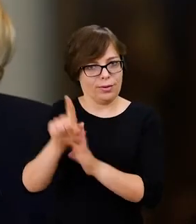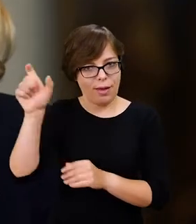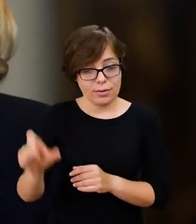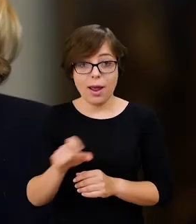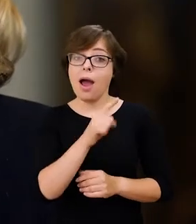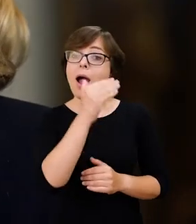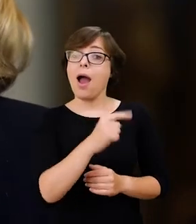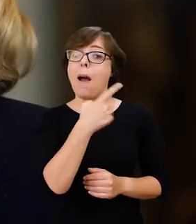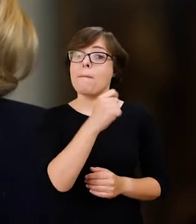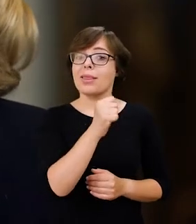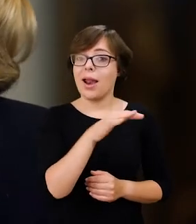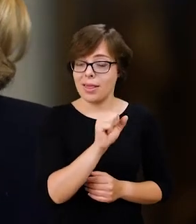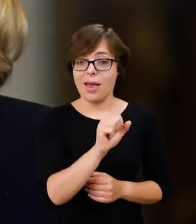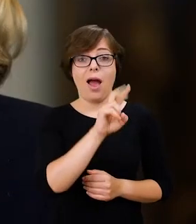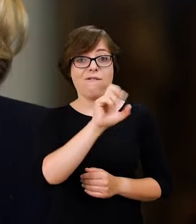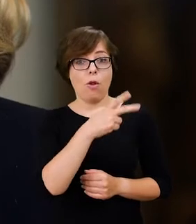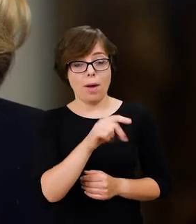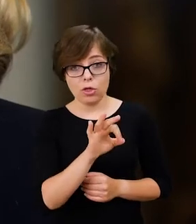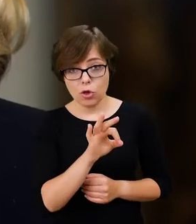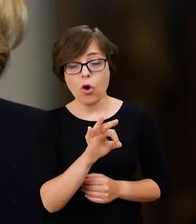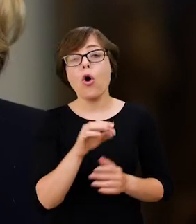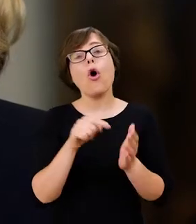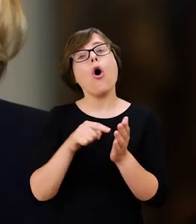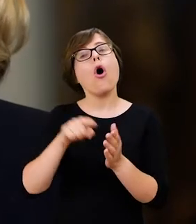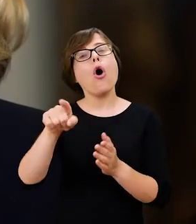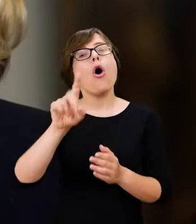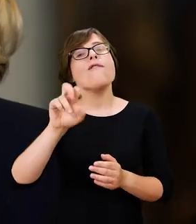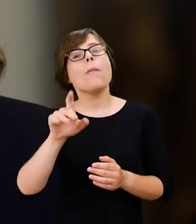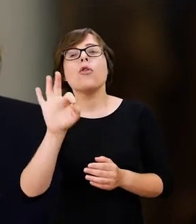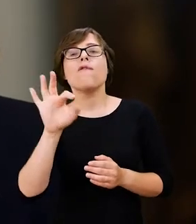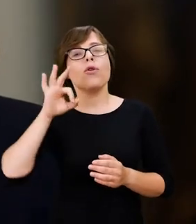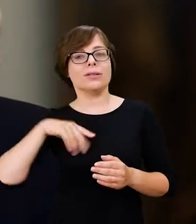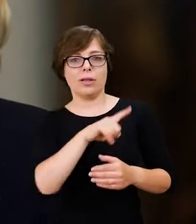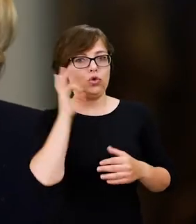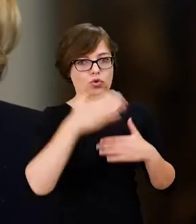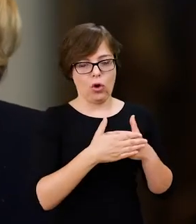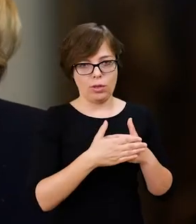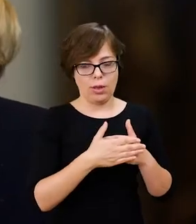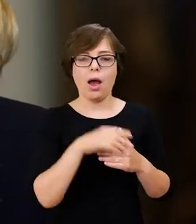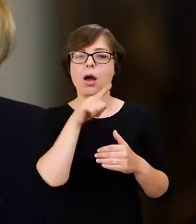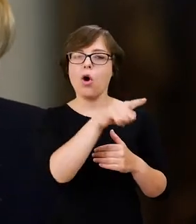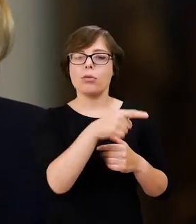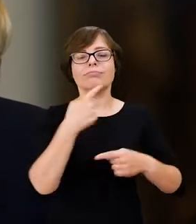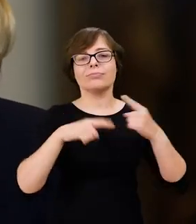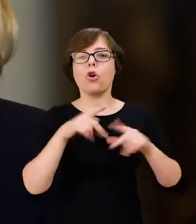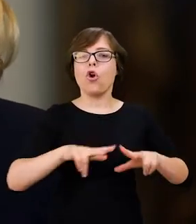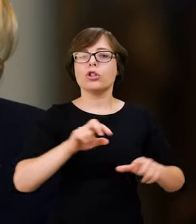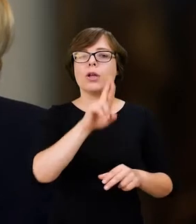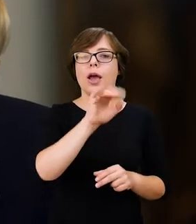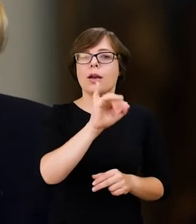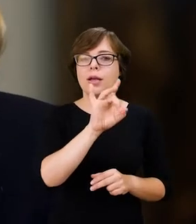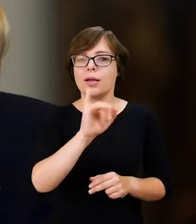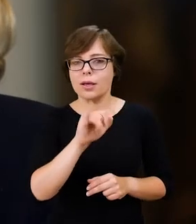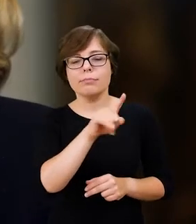była natomiast synową Giovanniego Volpata. Maddalena z domu Riggi, piękna